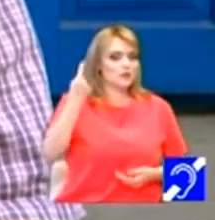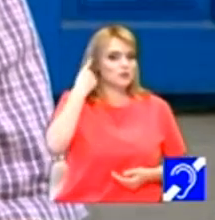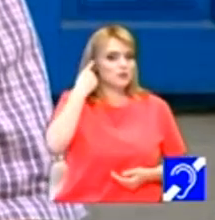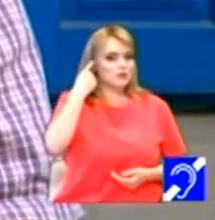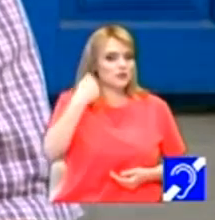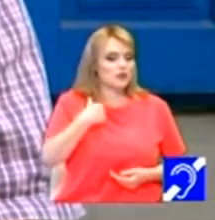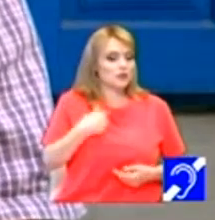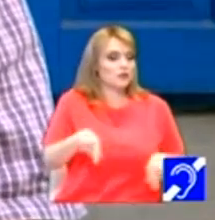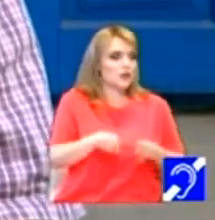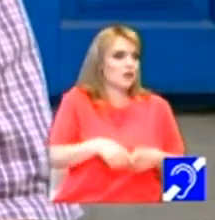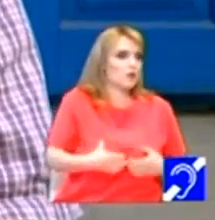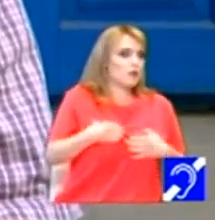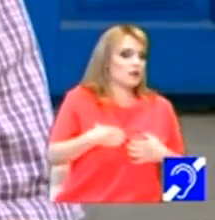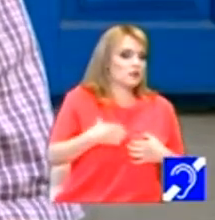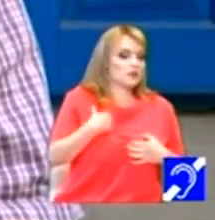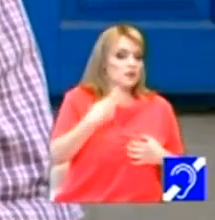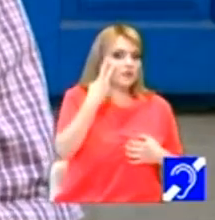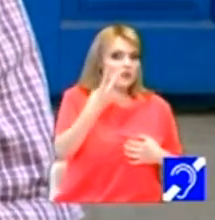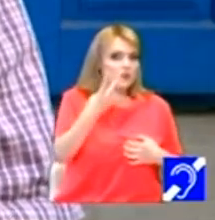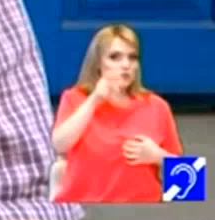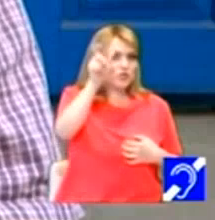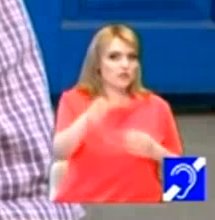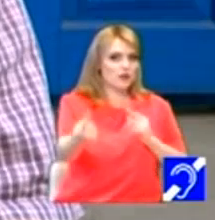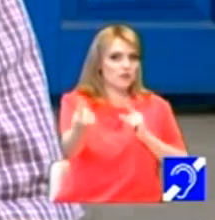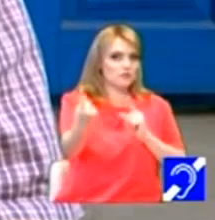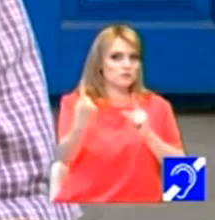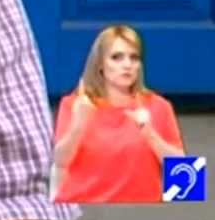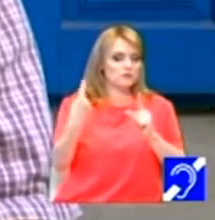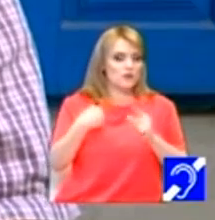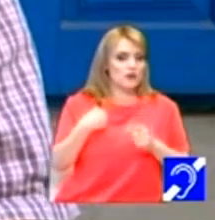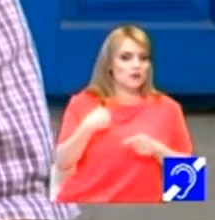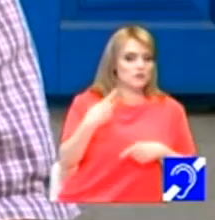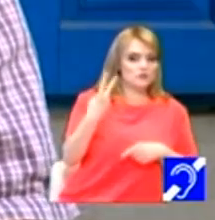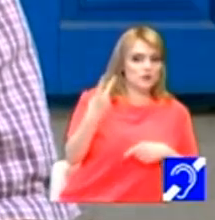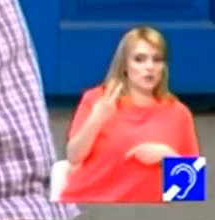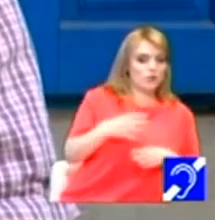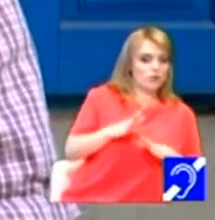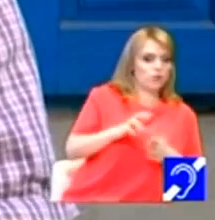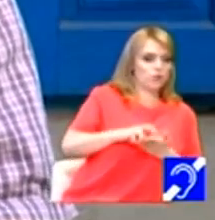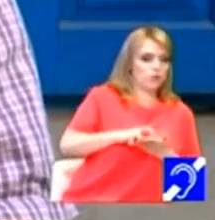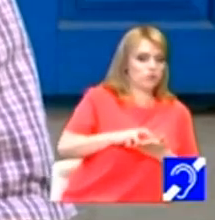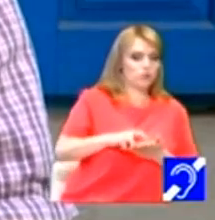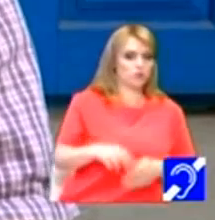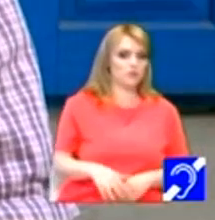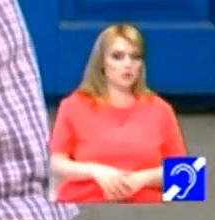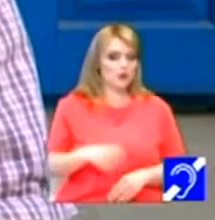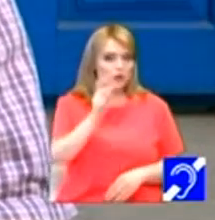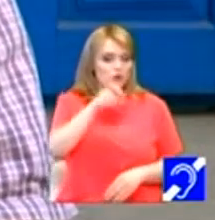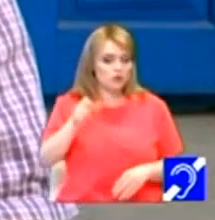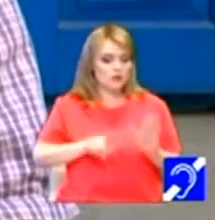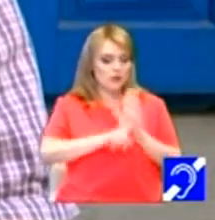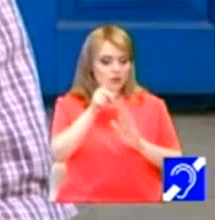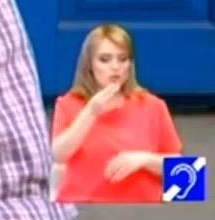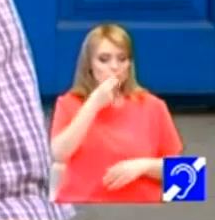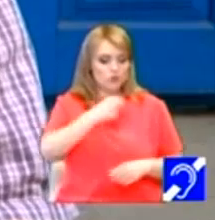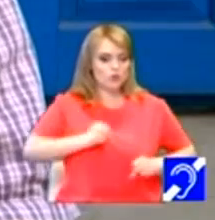și mi era frică. Când vedem omul umflat, zic, asta e gata. Dar era un